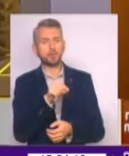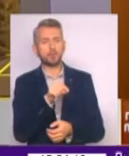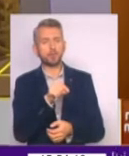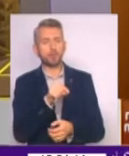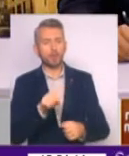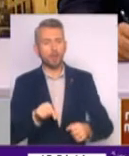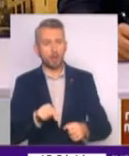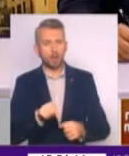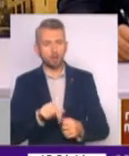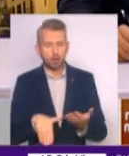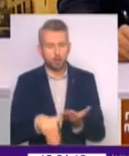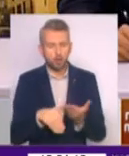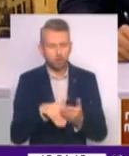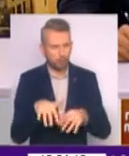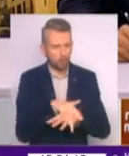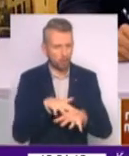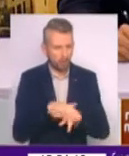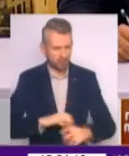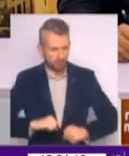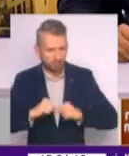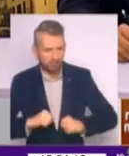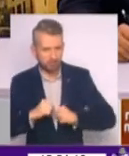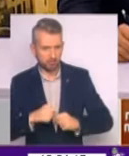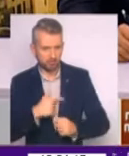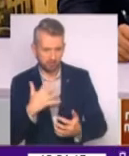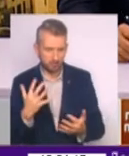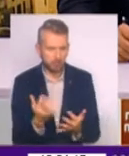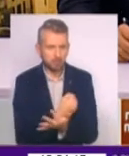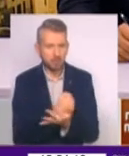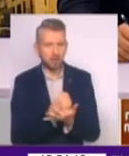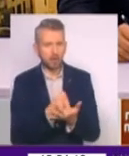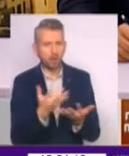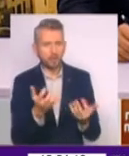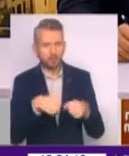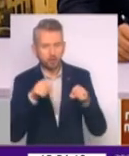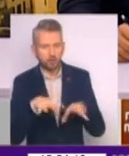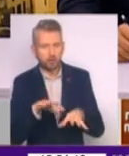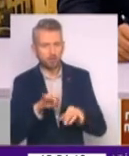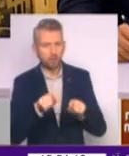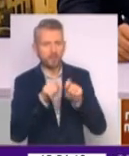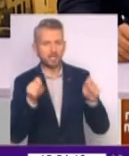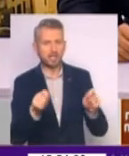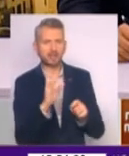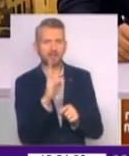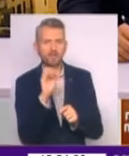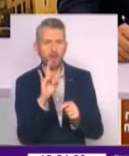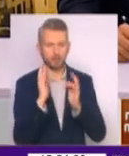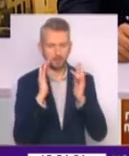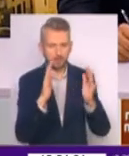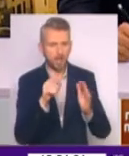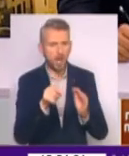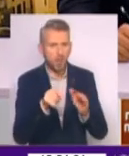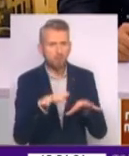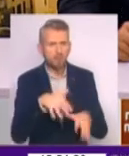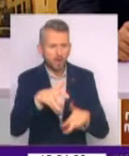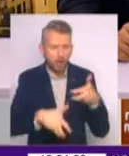зусиллями громади нам вдалося отримати рішення про організацію сквера там. Там розрита вже, ну, на моїй пам'яті, не перший місяць.